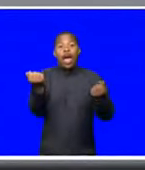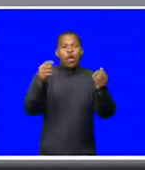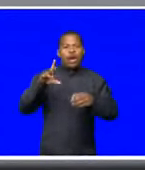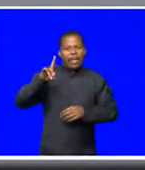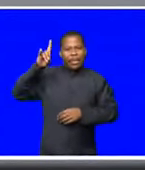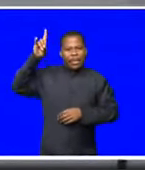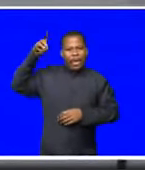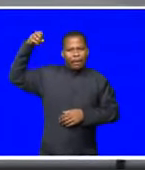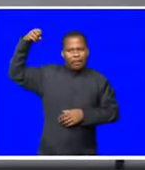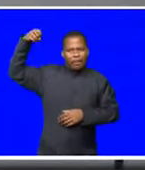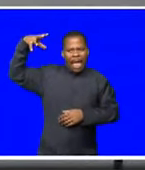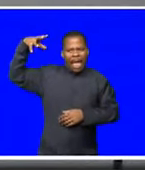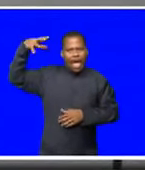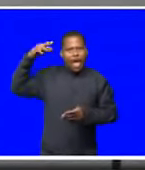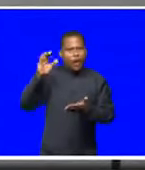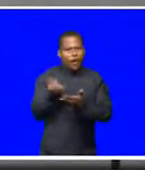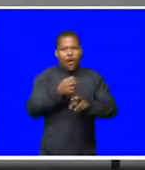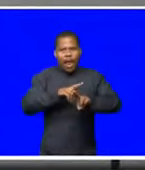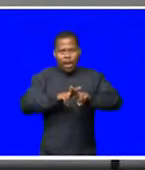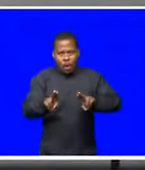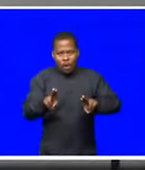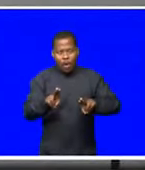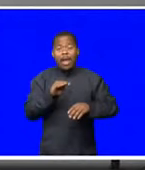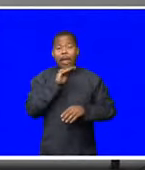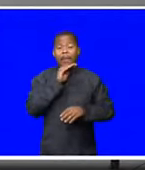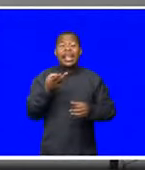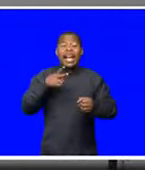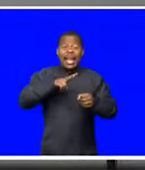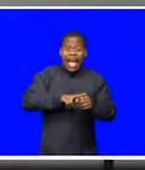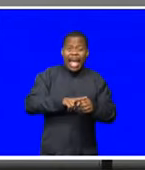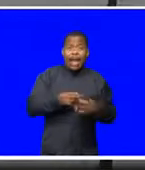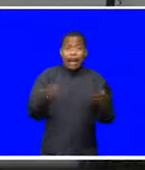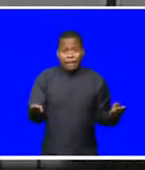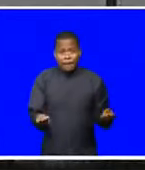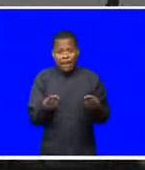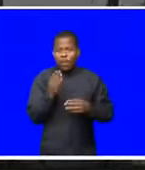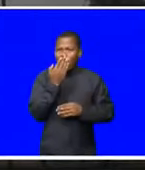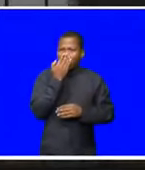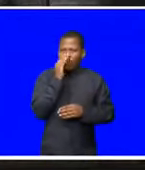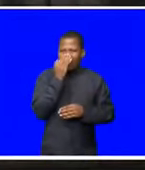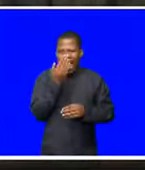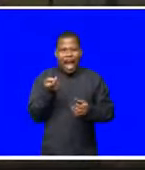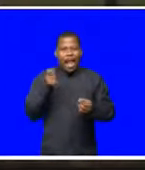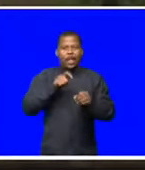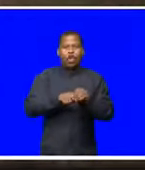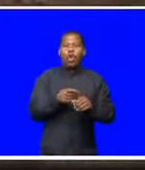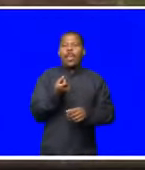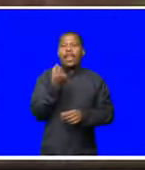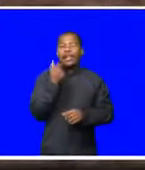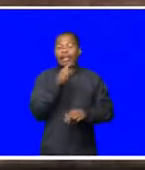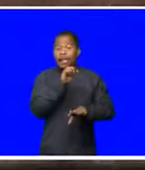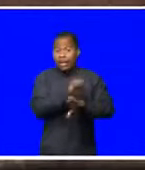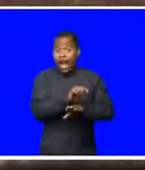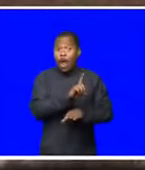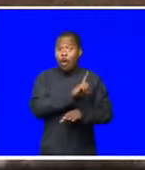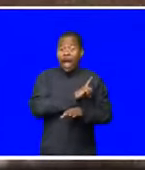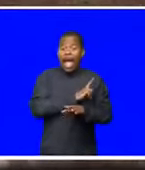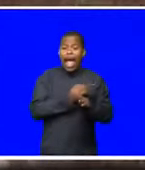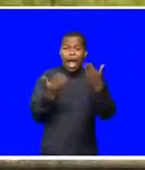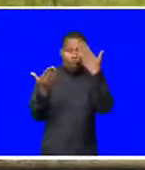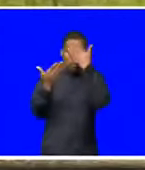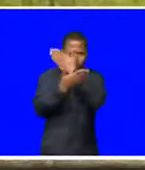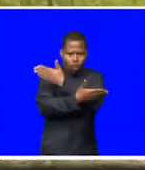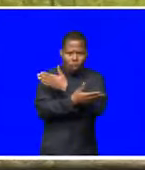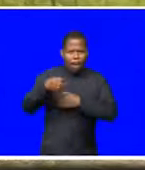kube sekwenta ukuthi kube lula ukuthi tinswela boya tigebenge sive njengobe kumnyama. Ilunga